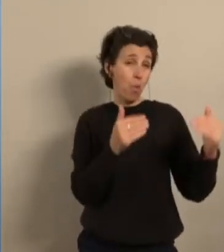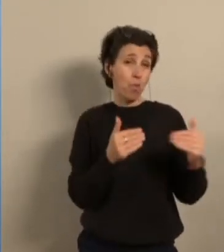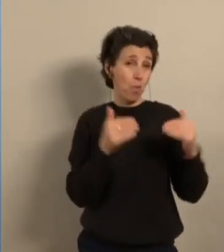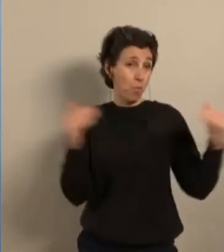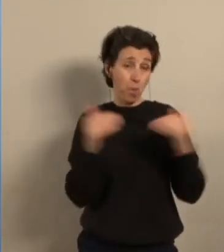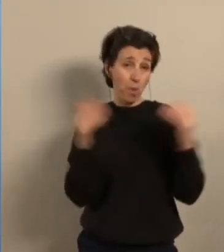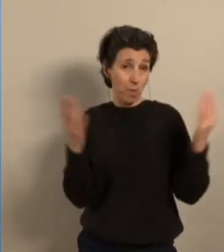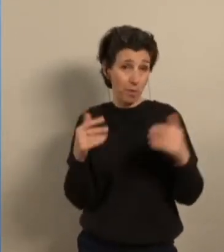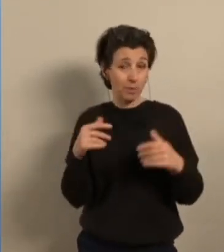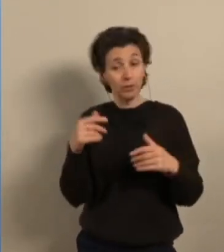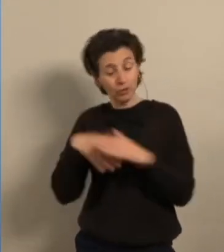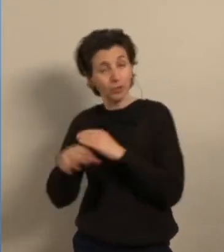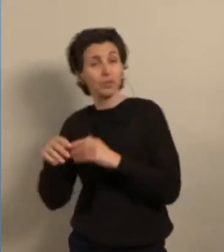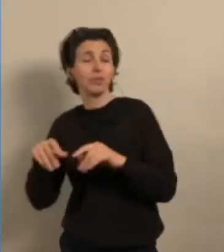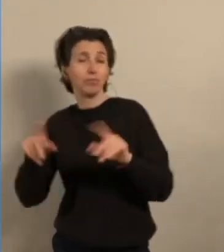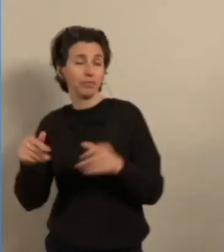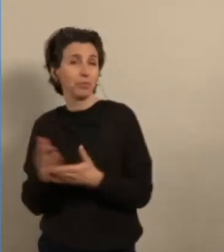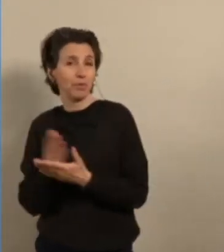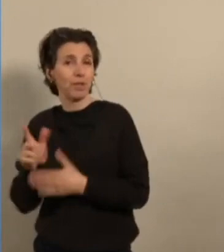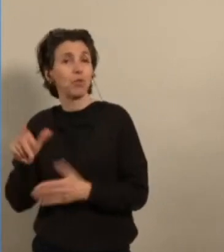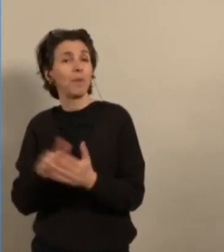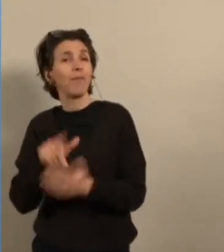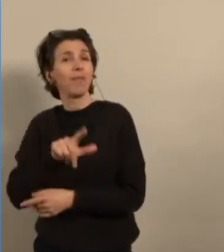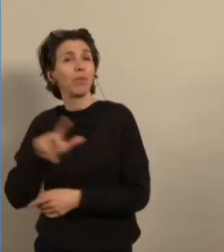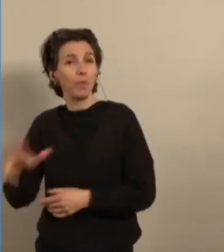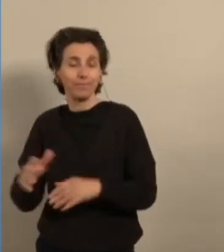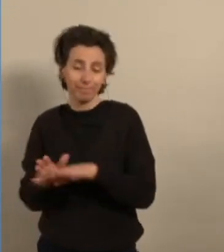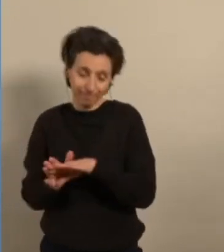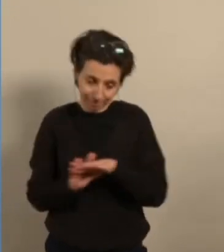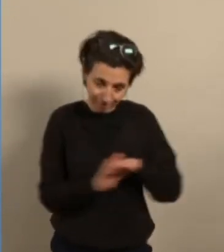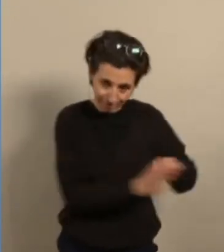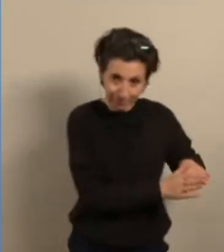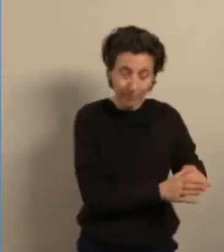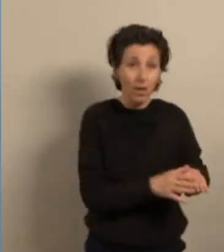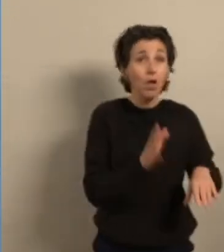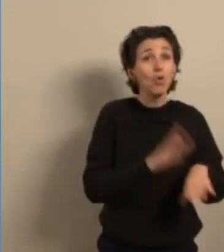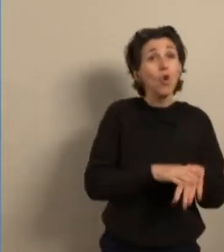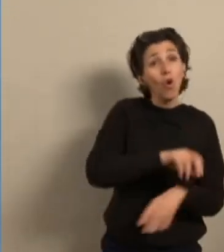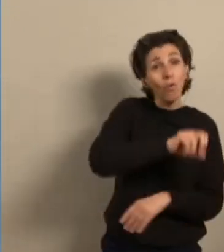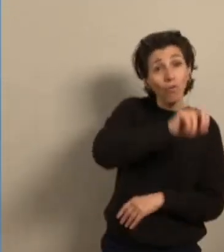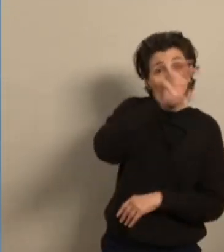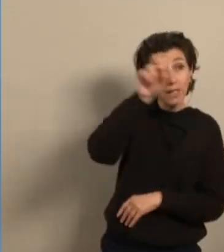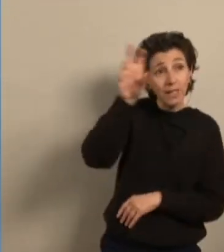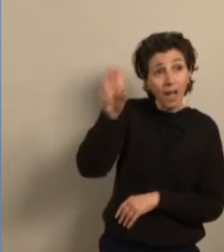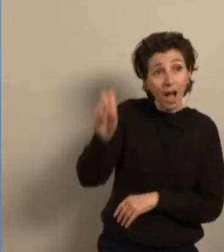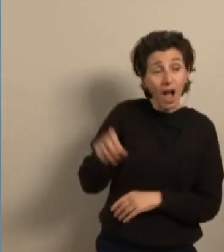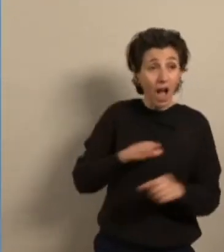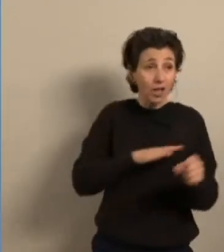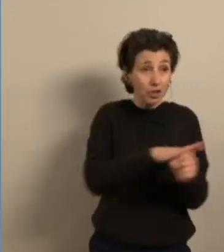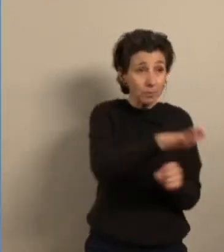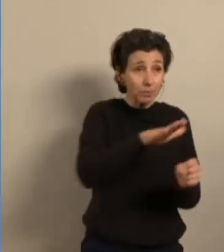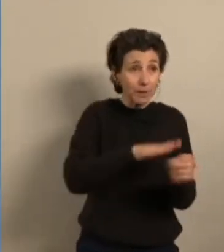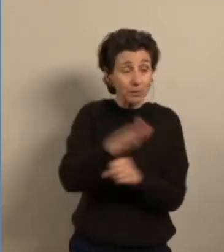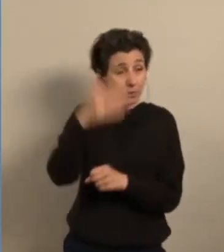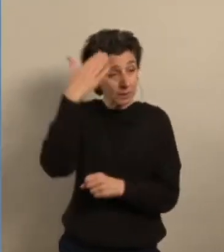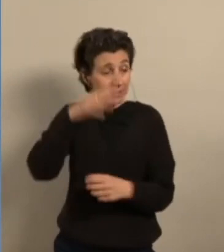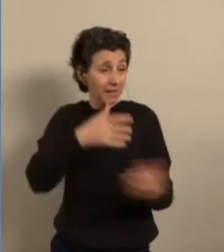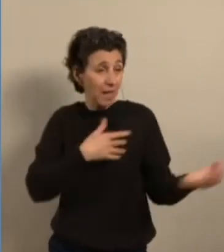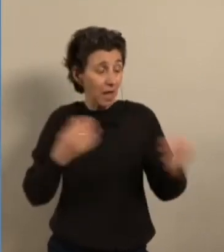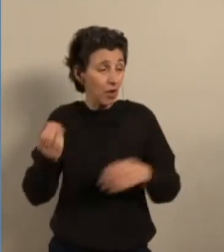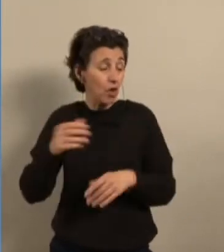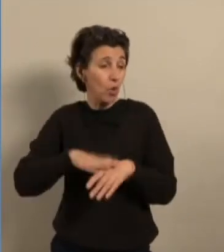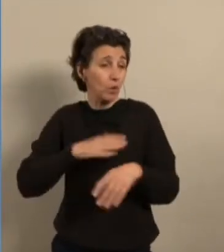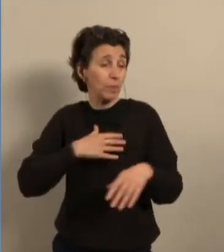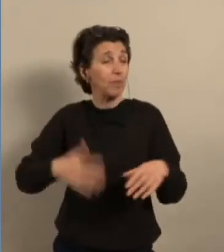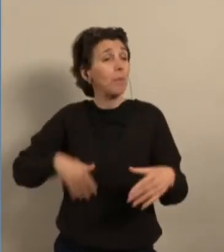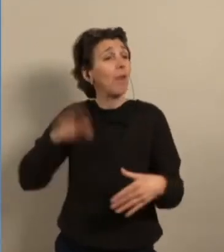de 2023. Pour les voyages et déplacements, vous savez ce qu'on vote à chaque conseil municipal, et là nous ne